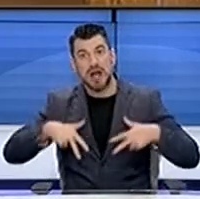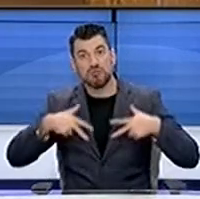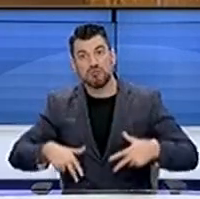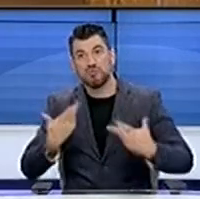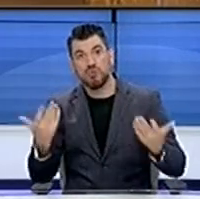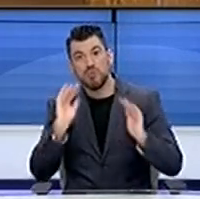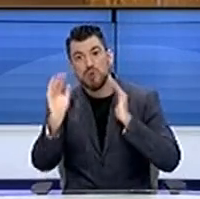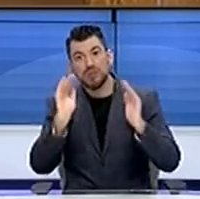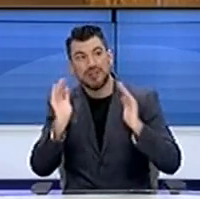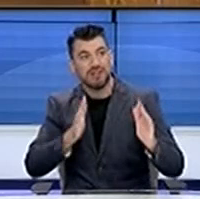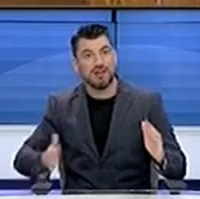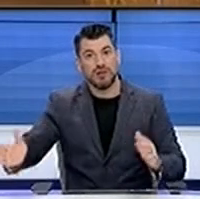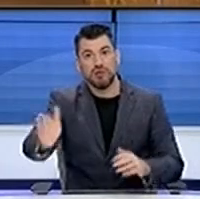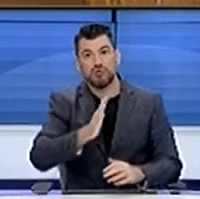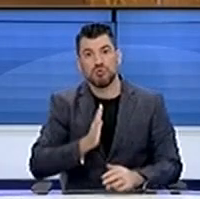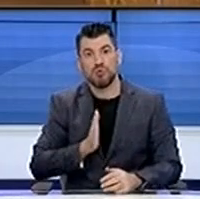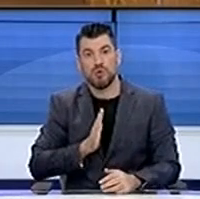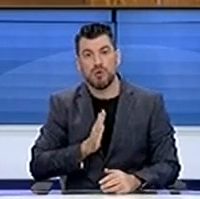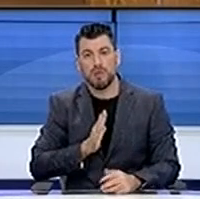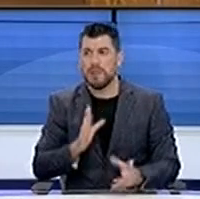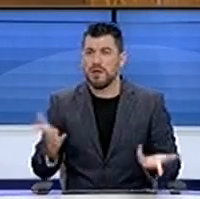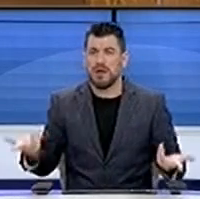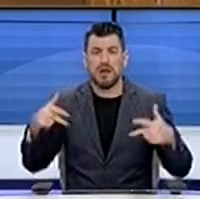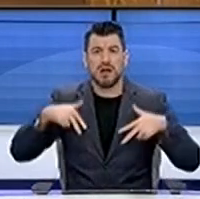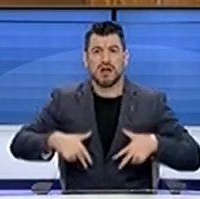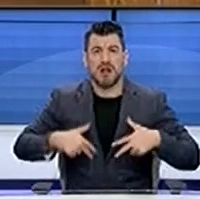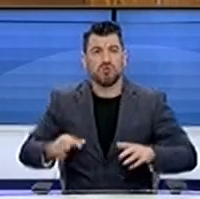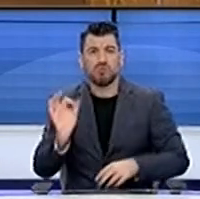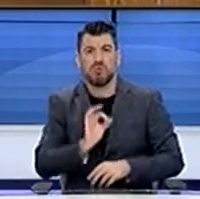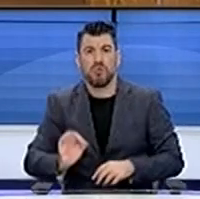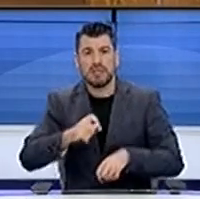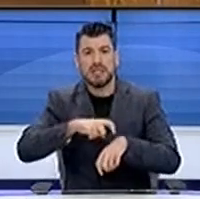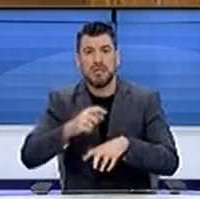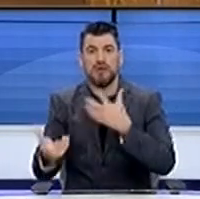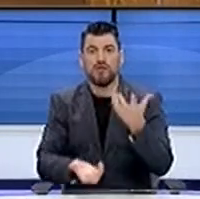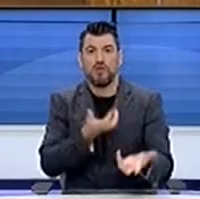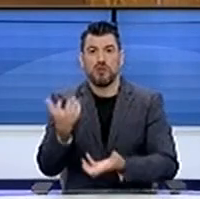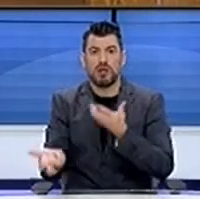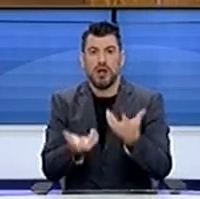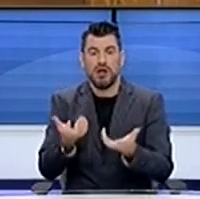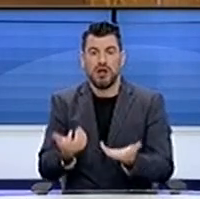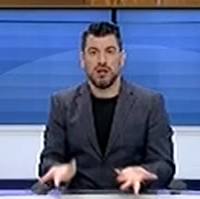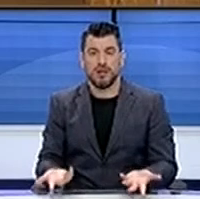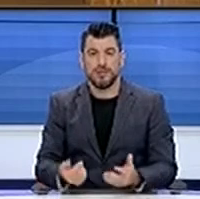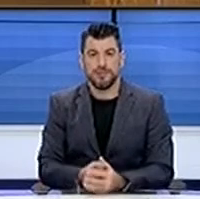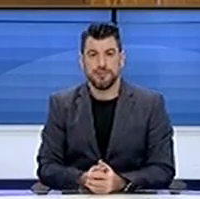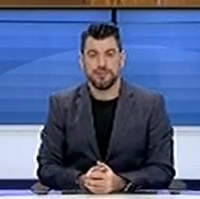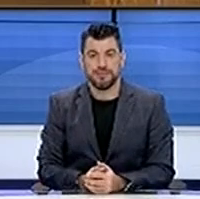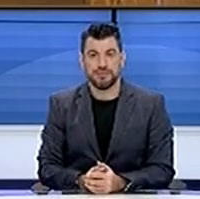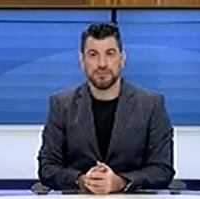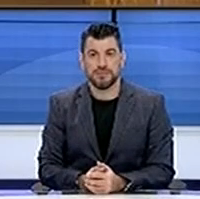διοίκησης? Πού ήταν αυτό το κράτος στις ώρες της φωτιάς, όταν η απελπισία και η